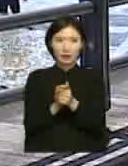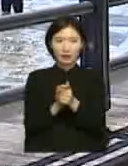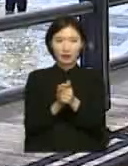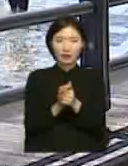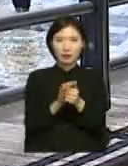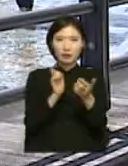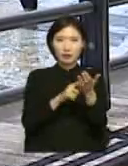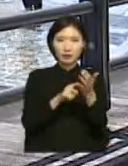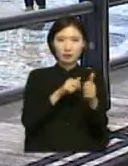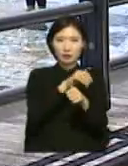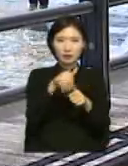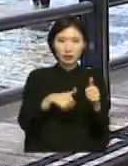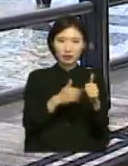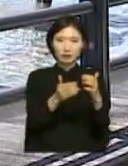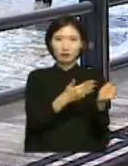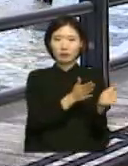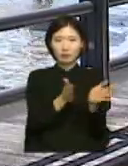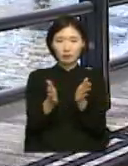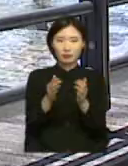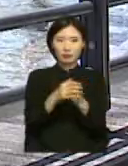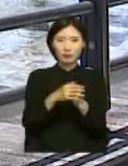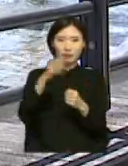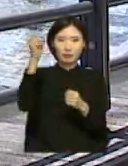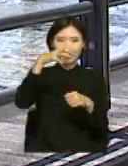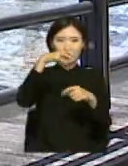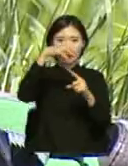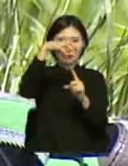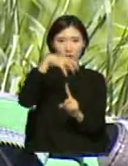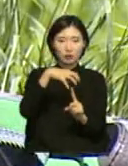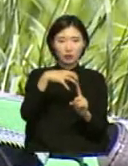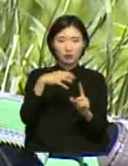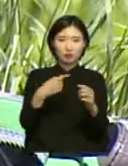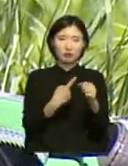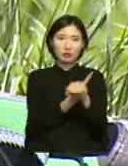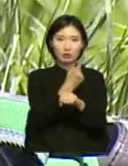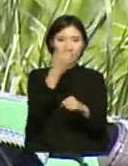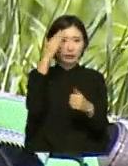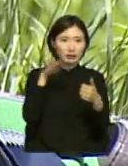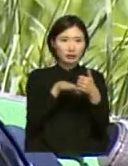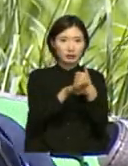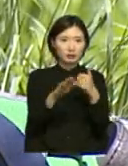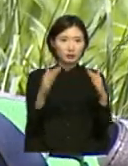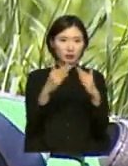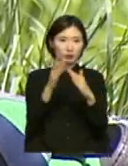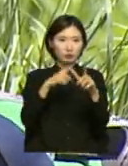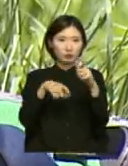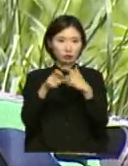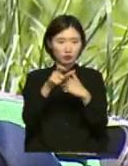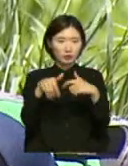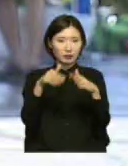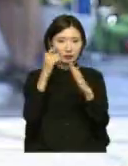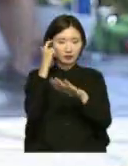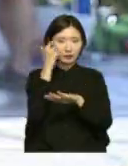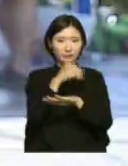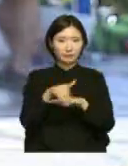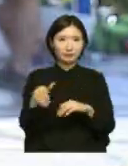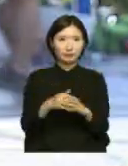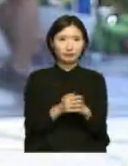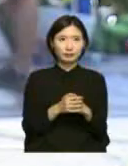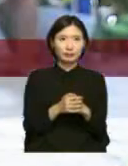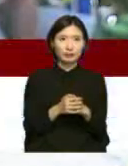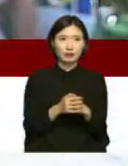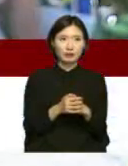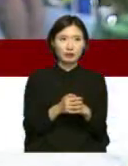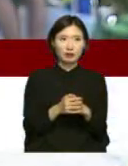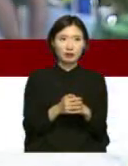대비합니다. 특히 올해는 파라솔 이외에 불볕더위를 막아줄 그늘막도 추가로 설치될 계획입니다. 실적으로